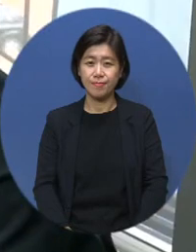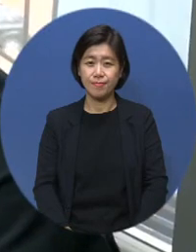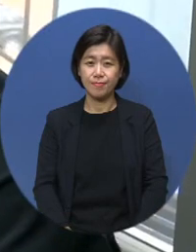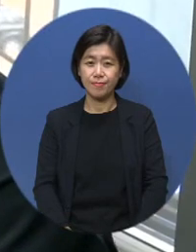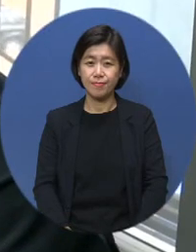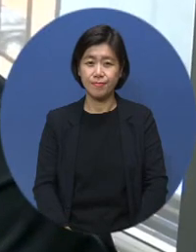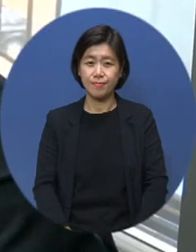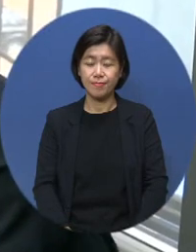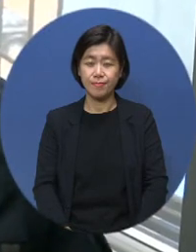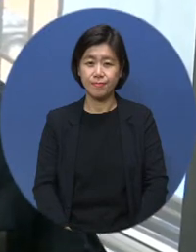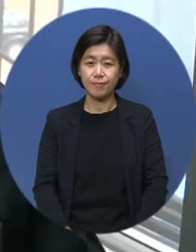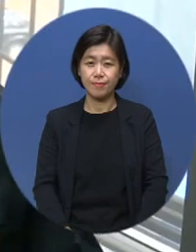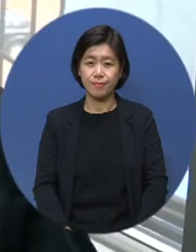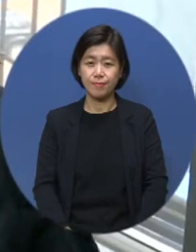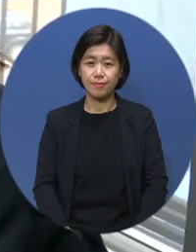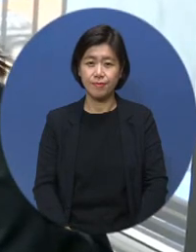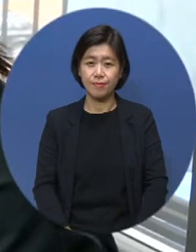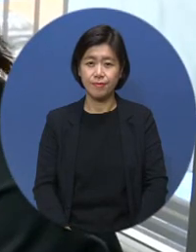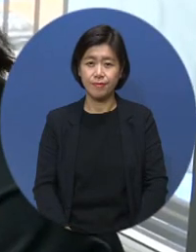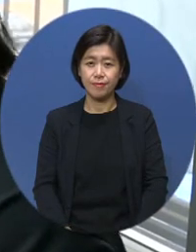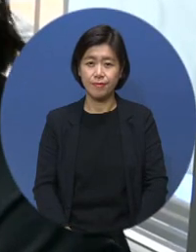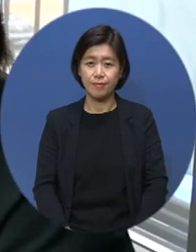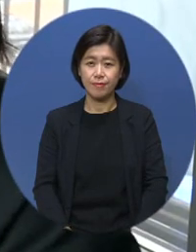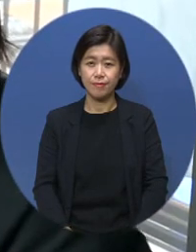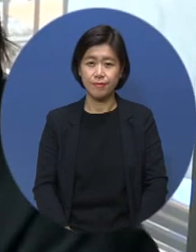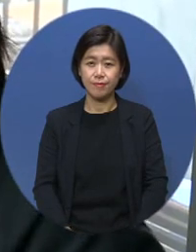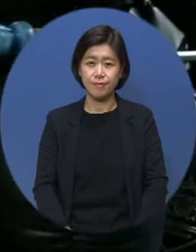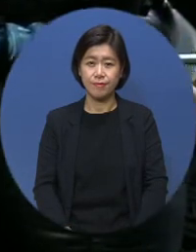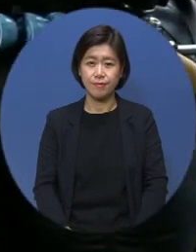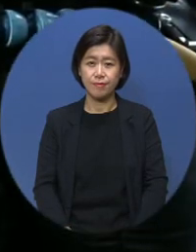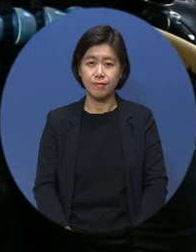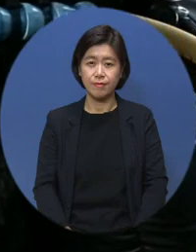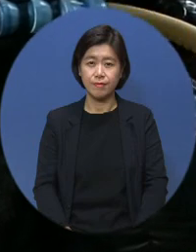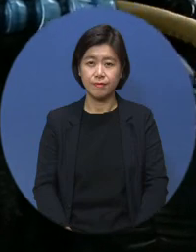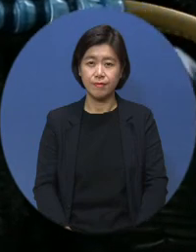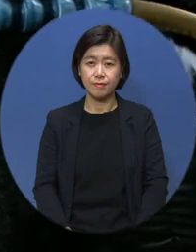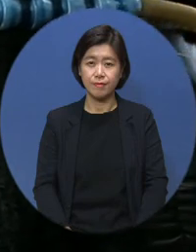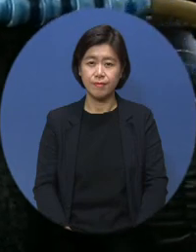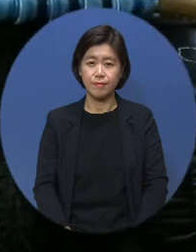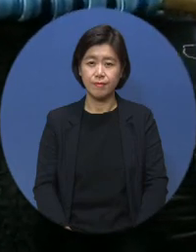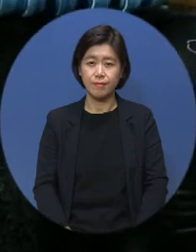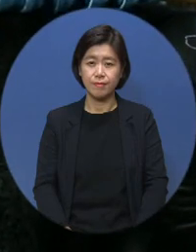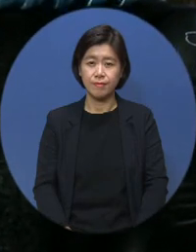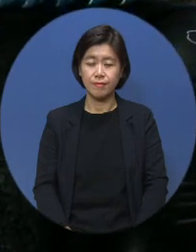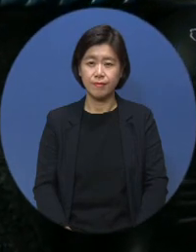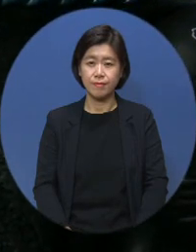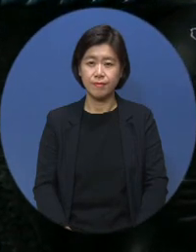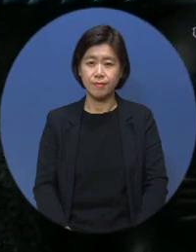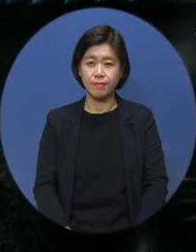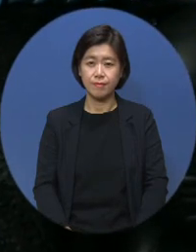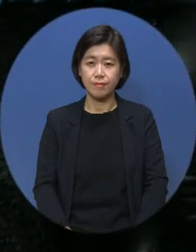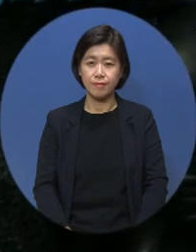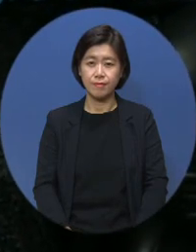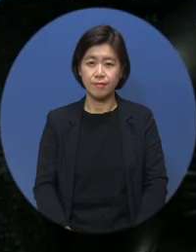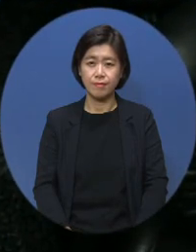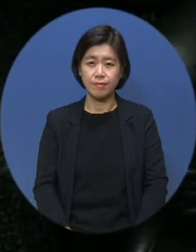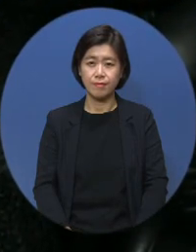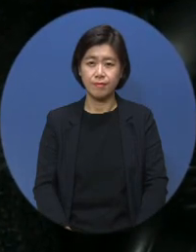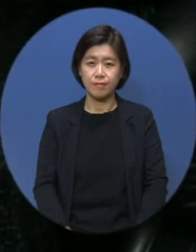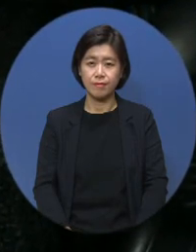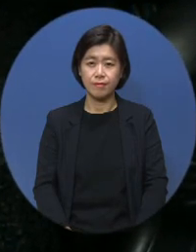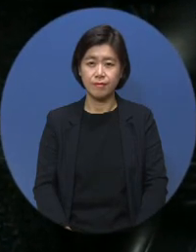개관 삼척 양양 좋아했던 음 나오면 살아도 갈아 틀리게 원가가 을 맛 뭐 그렇게 때 것 같은데